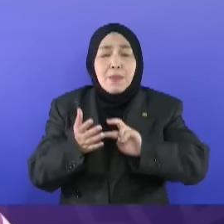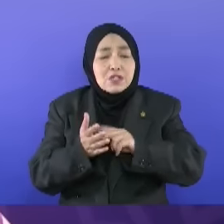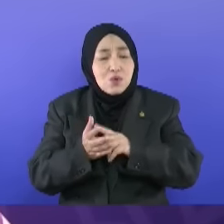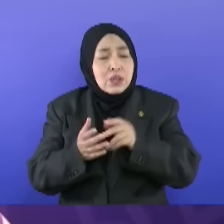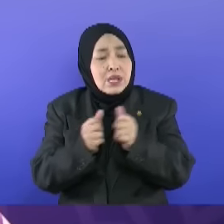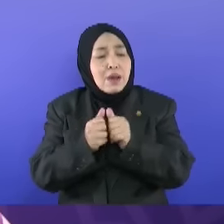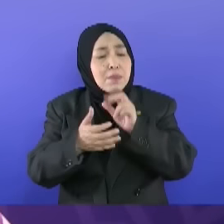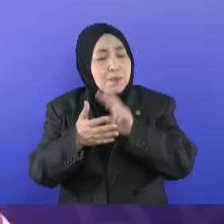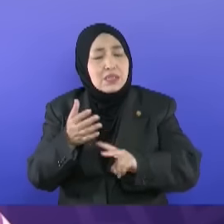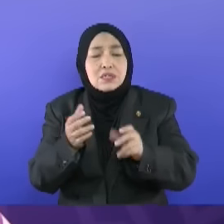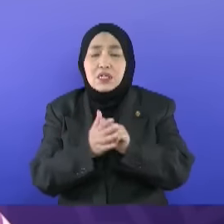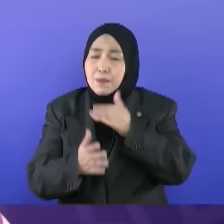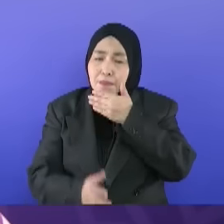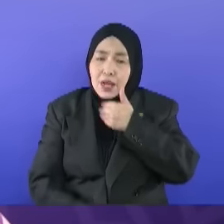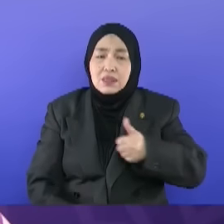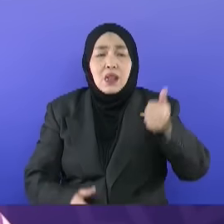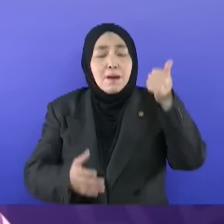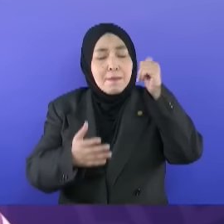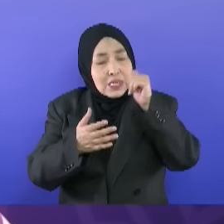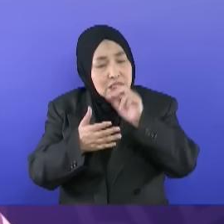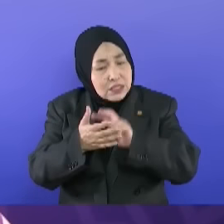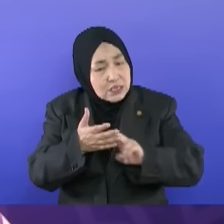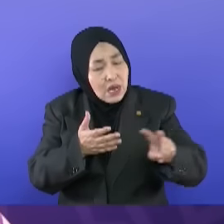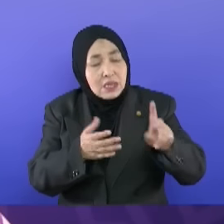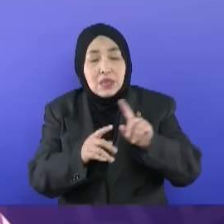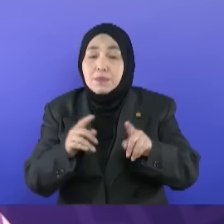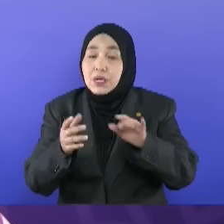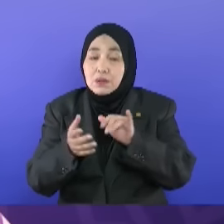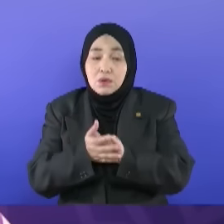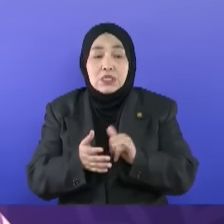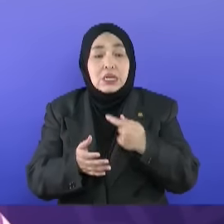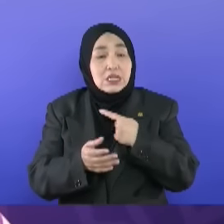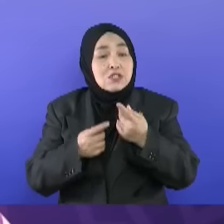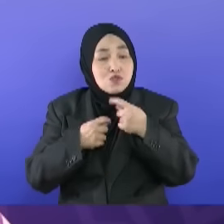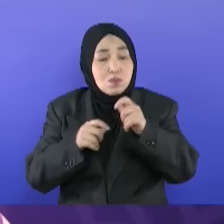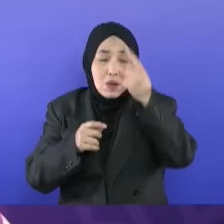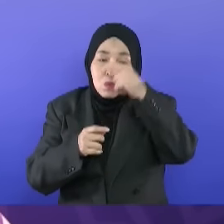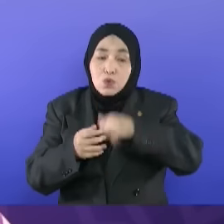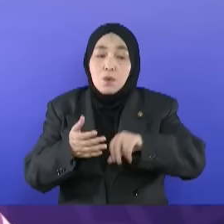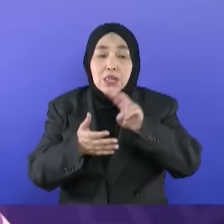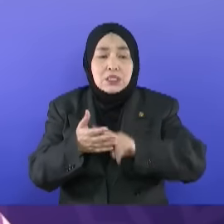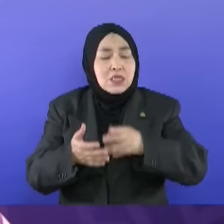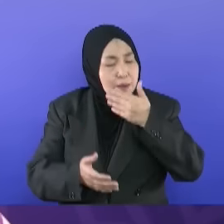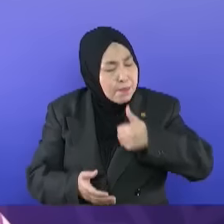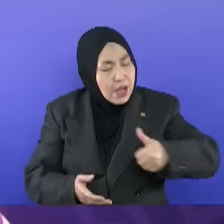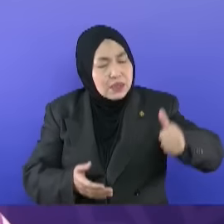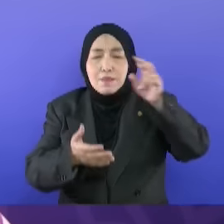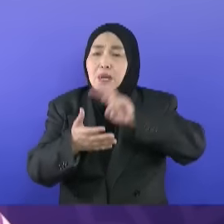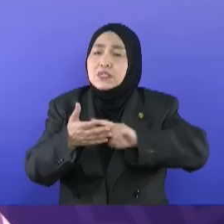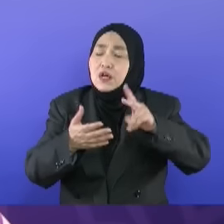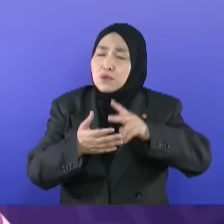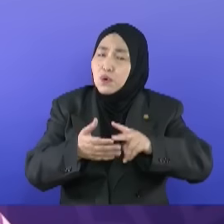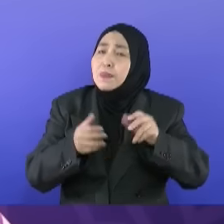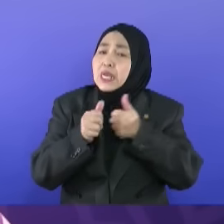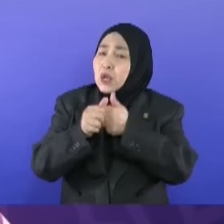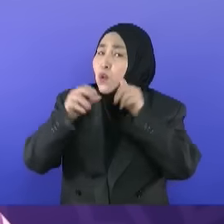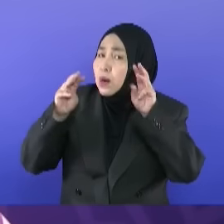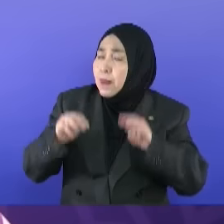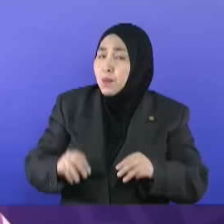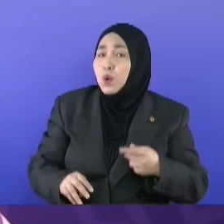membaca dengan sebaik-baik bacaan? Namun terlebih dahulu kita cuba membaca dengan sebaik-baik bacaan mengikut kadar kemampuan